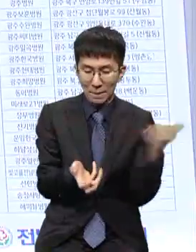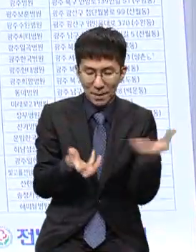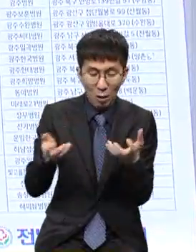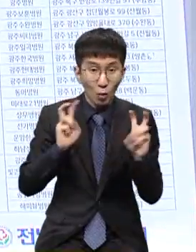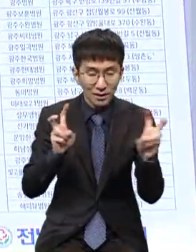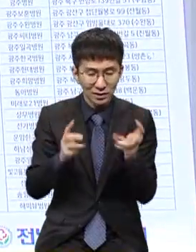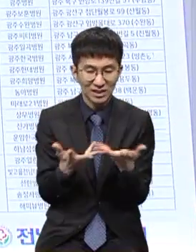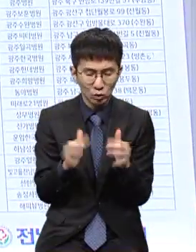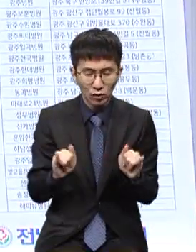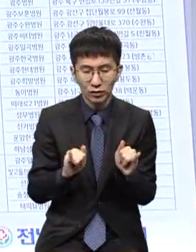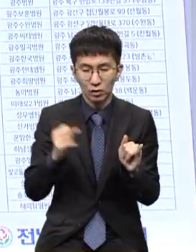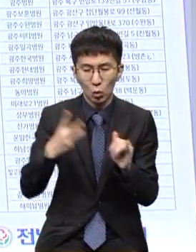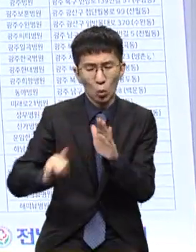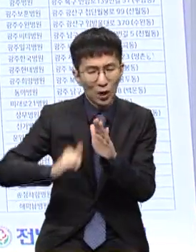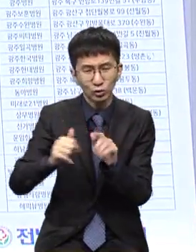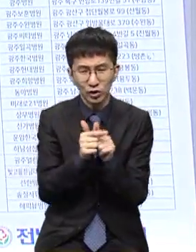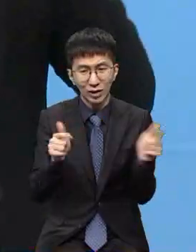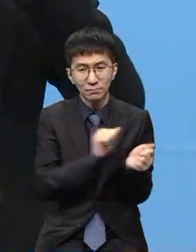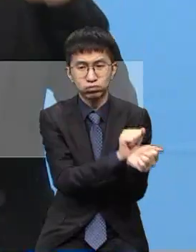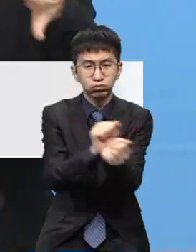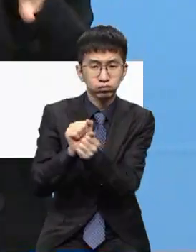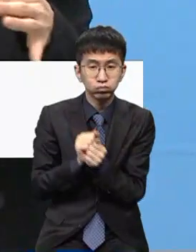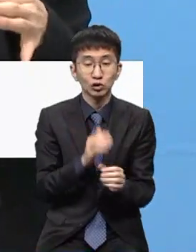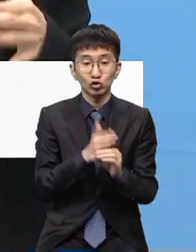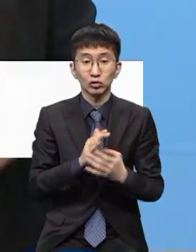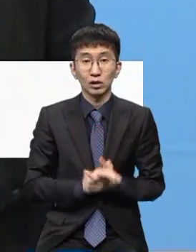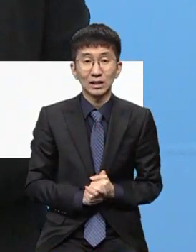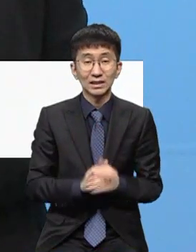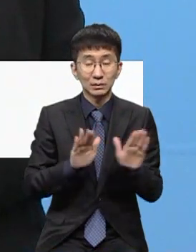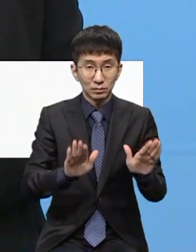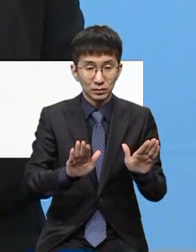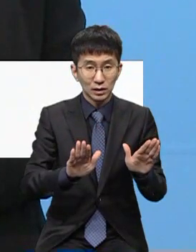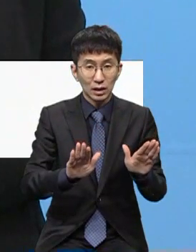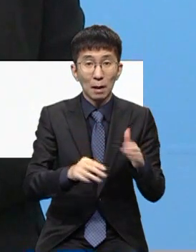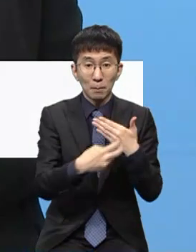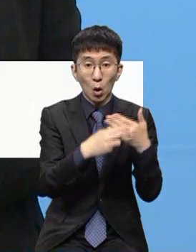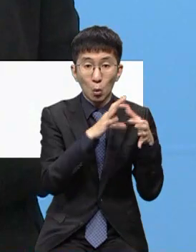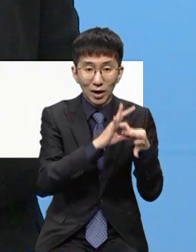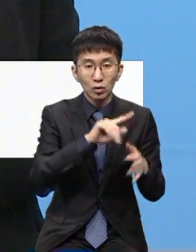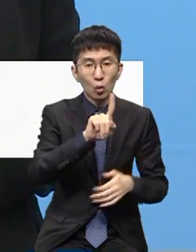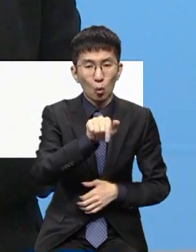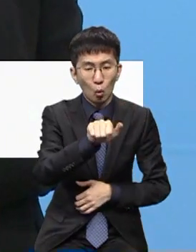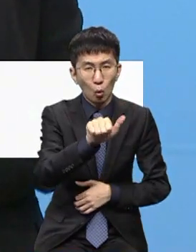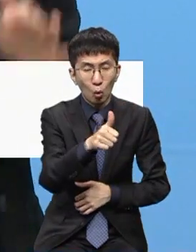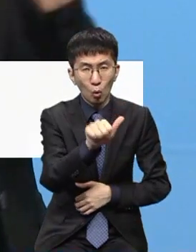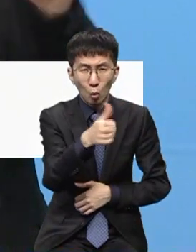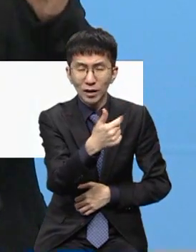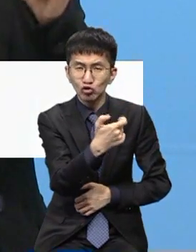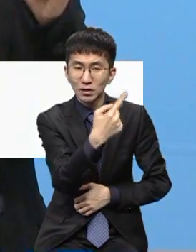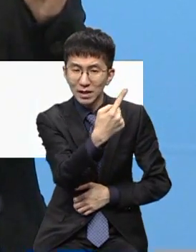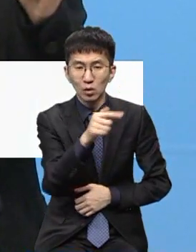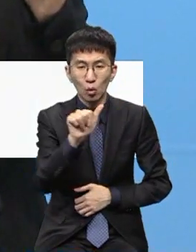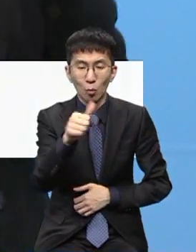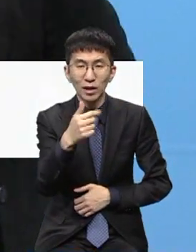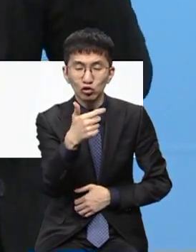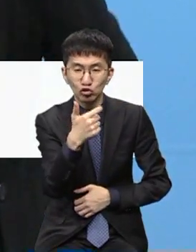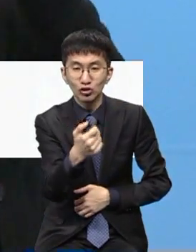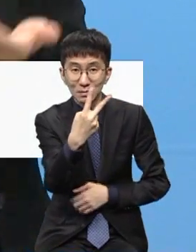있습니다. 그래서 전남대 관련자는 561, 562번은 전남대 입주업체